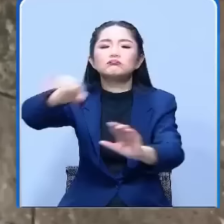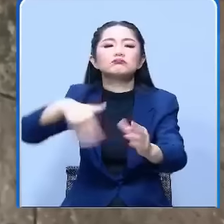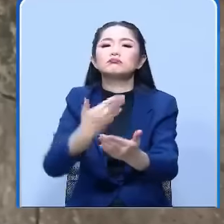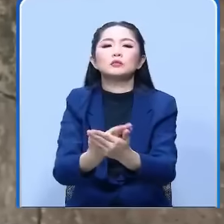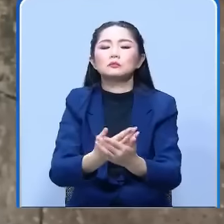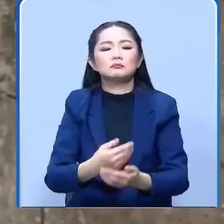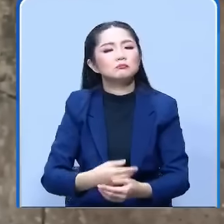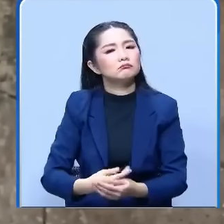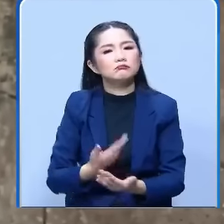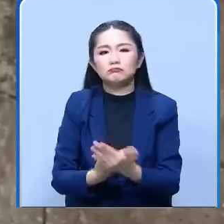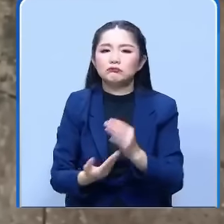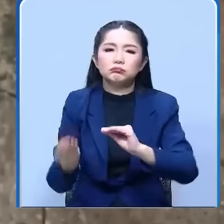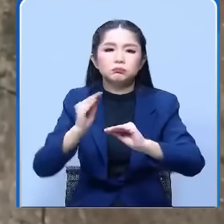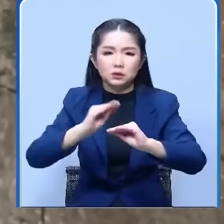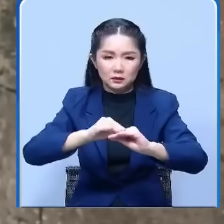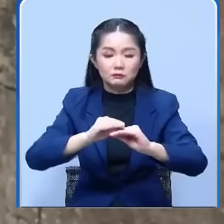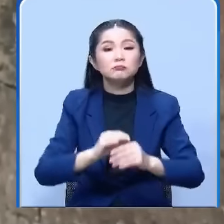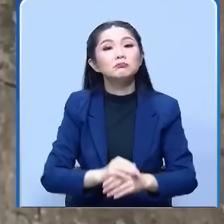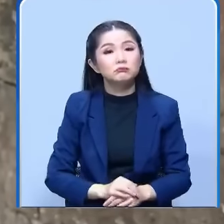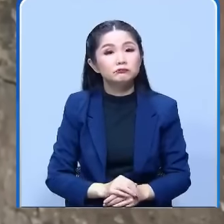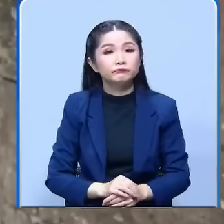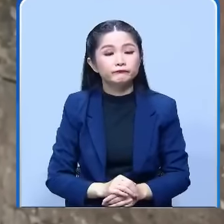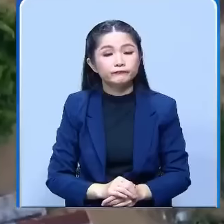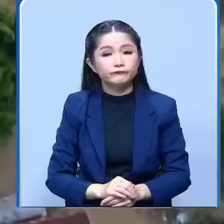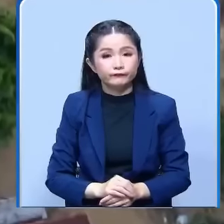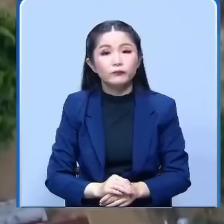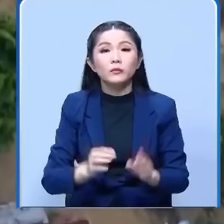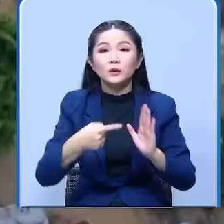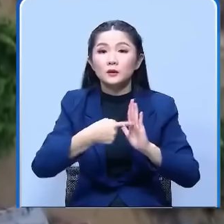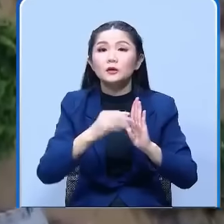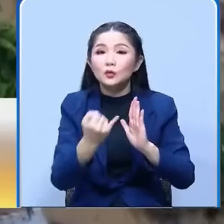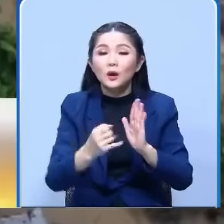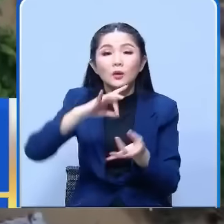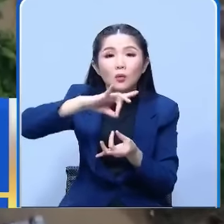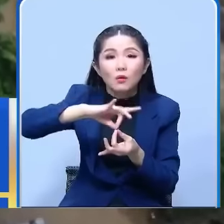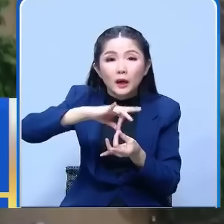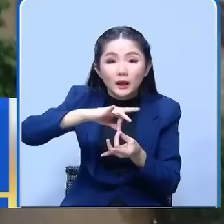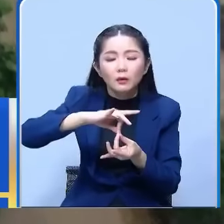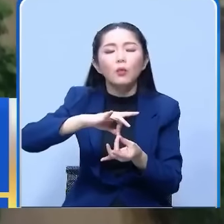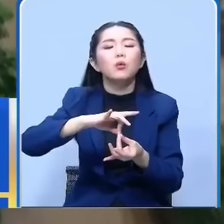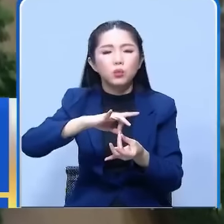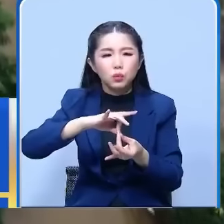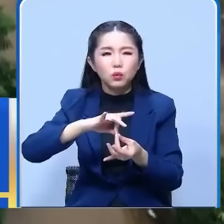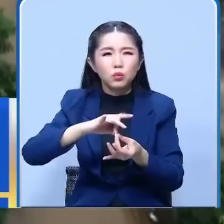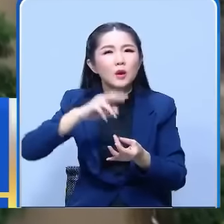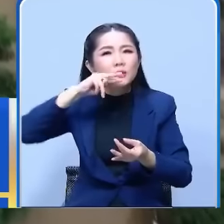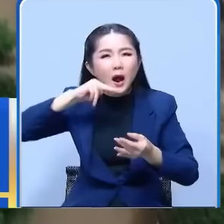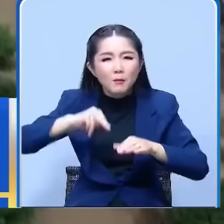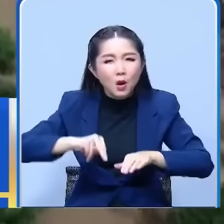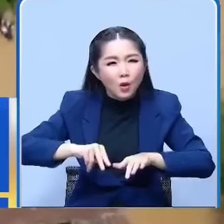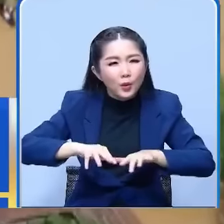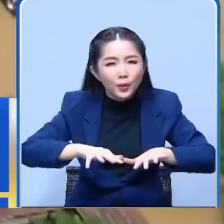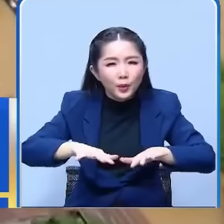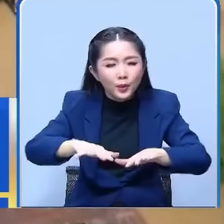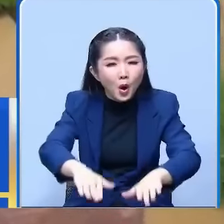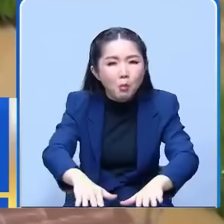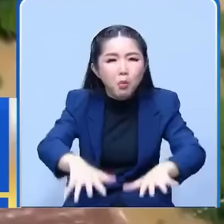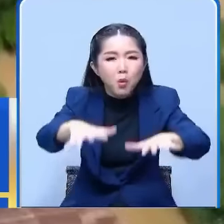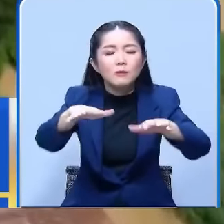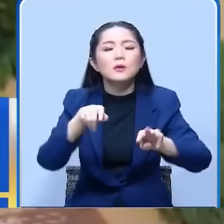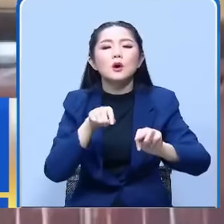คะขณะเดียวกันทางด้านของจังหวัดสุโขทัยน้ำยังคงไหลเข้าท่วมพื้นที่ทางการเกษตรและบ้านเรือนประชาชนในพื้นที่หมู่ที่4ตำบลวัง